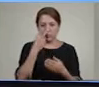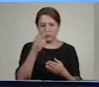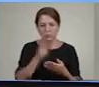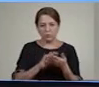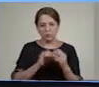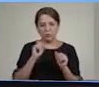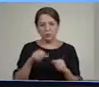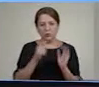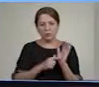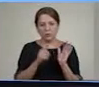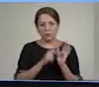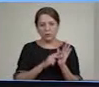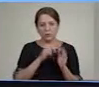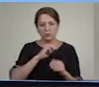mumkin.